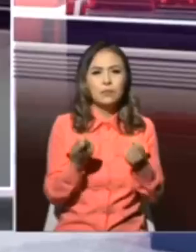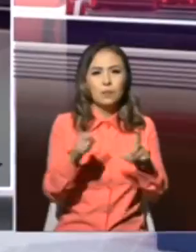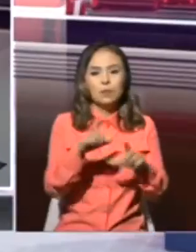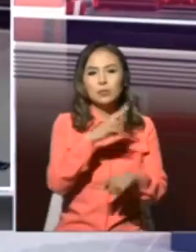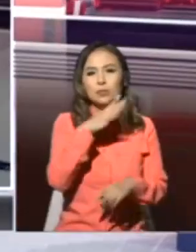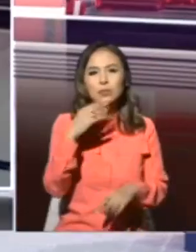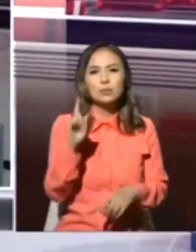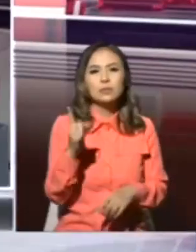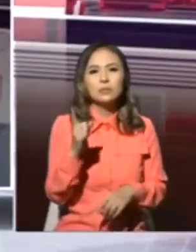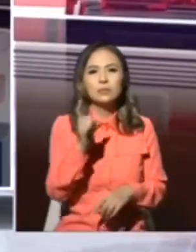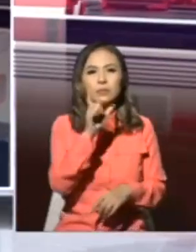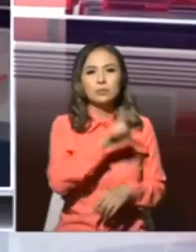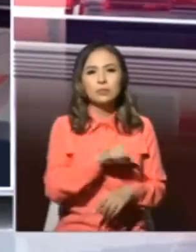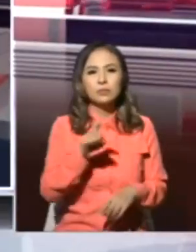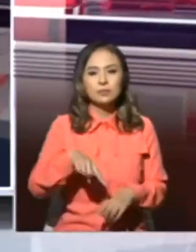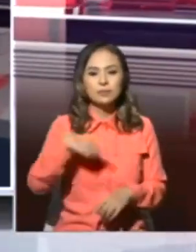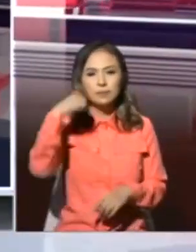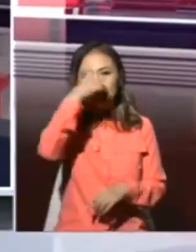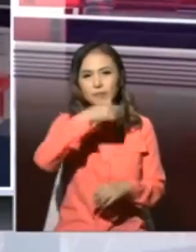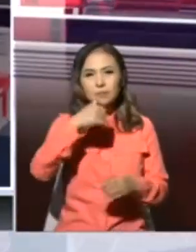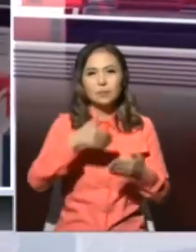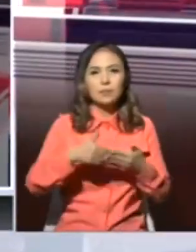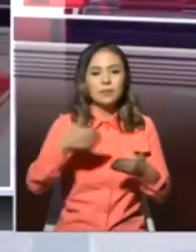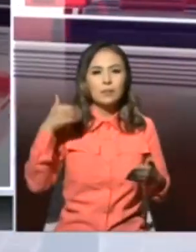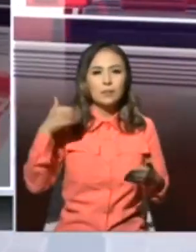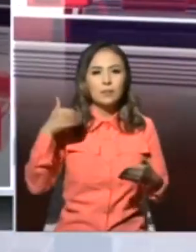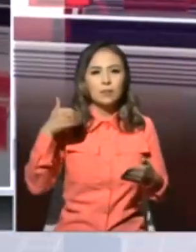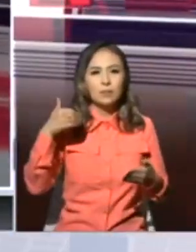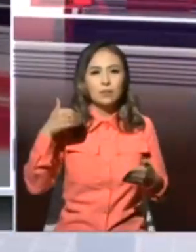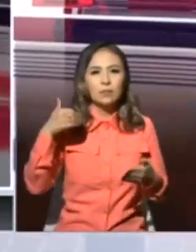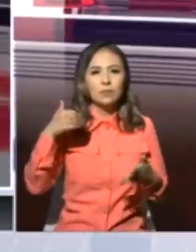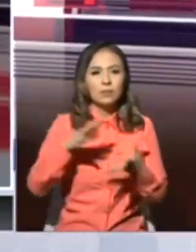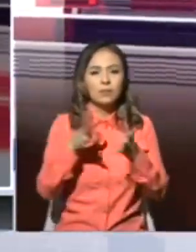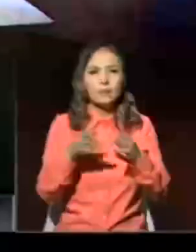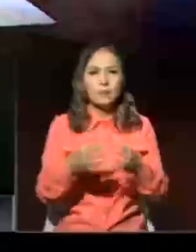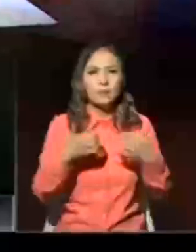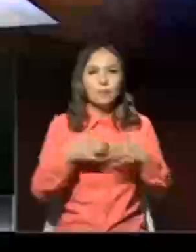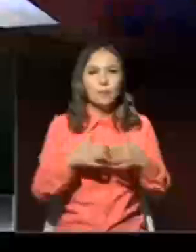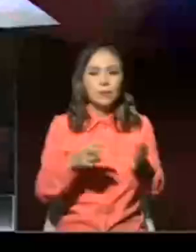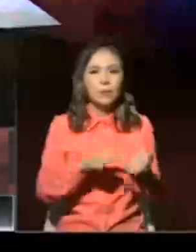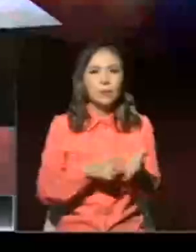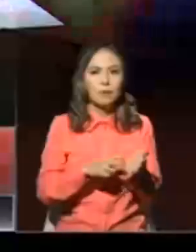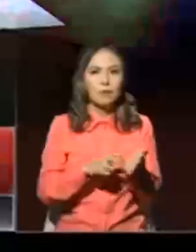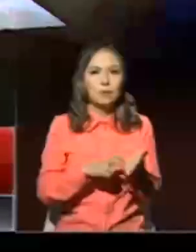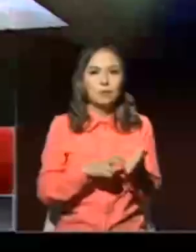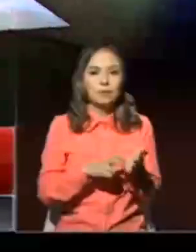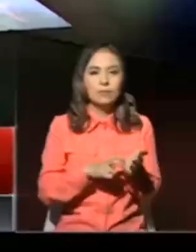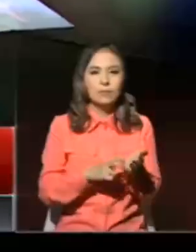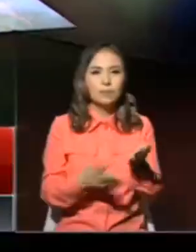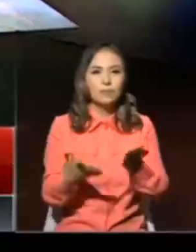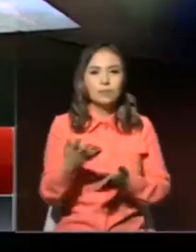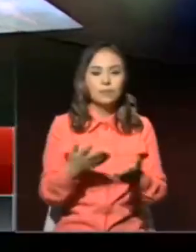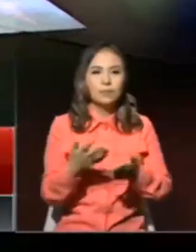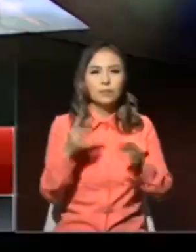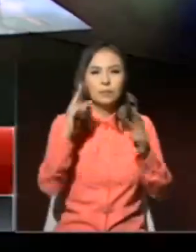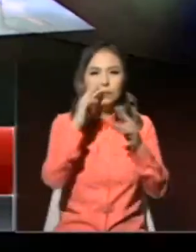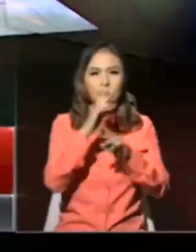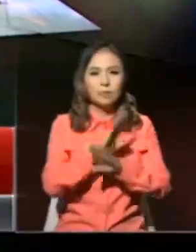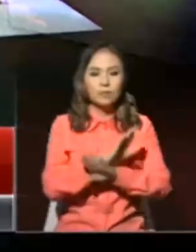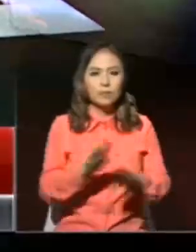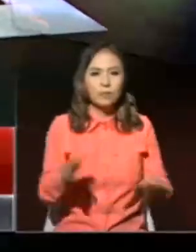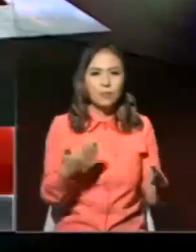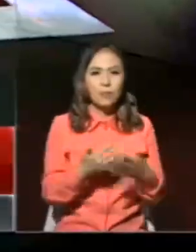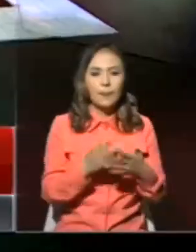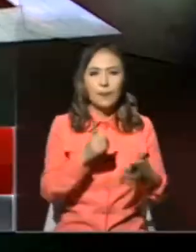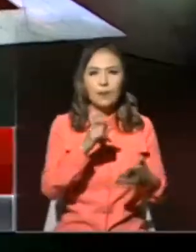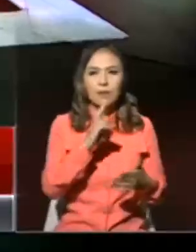2 жылдың ішінде? Биылғы сан тіптен қорқынышты болуы мүмкін. дабыл бекер қағылып жатқан жоқ. Көрдіңіз ба? Екі